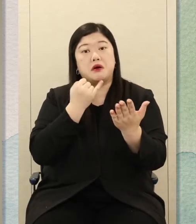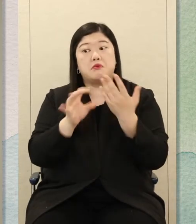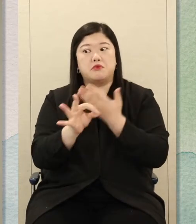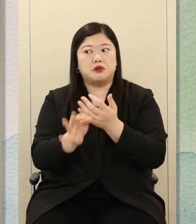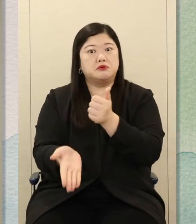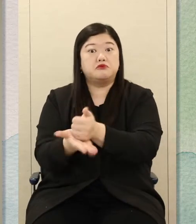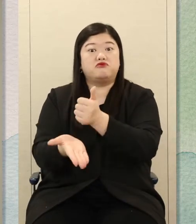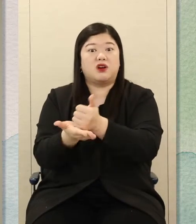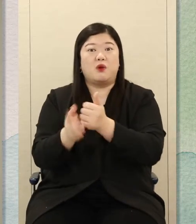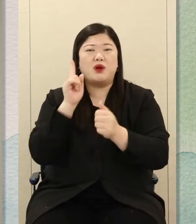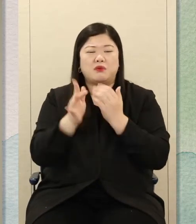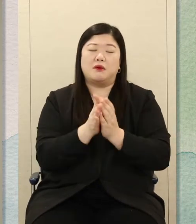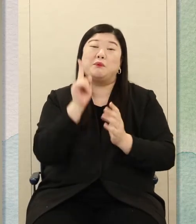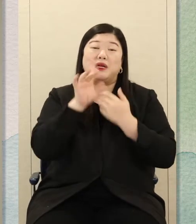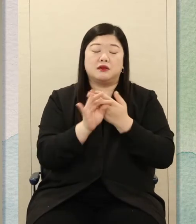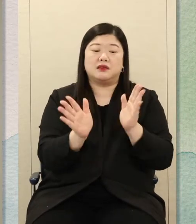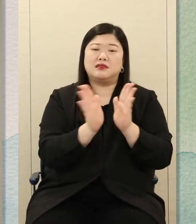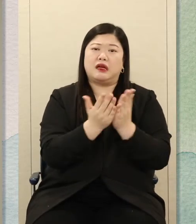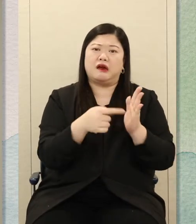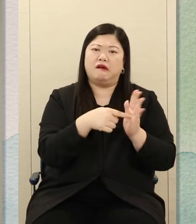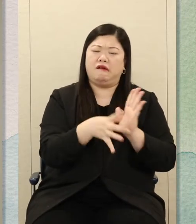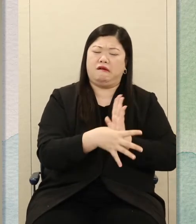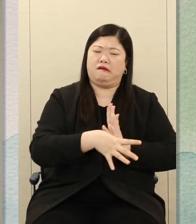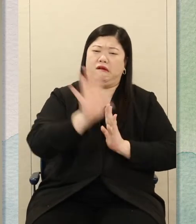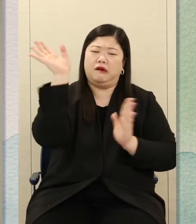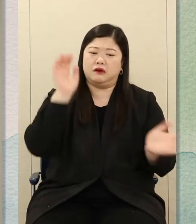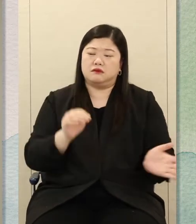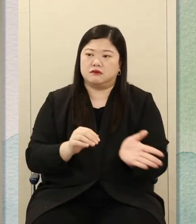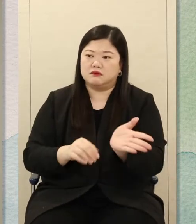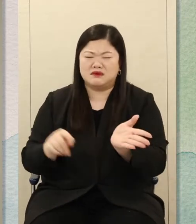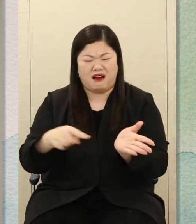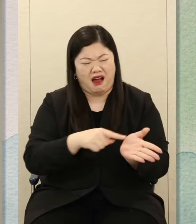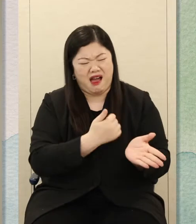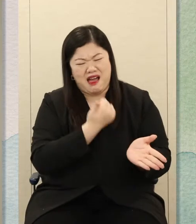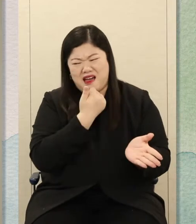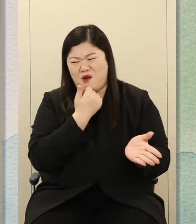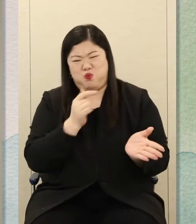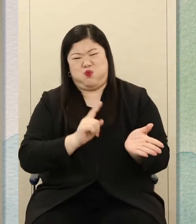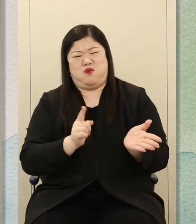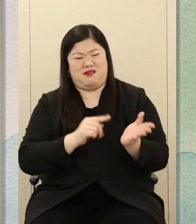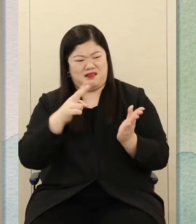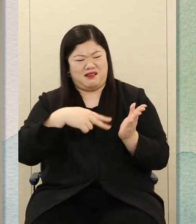다른 사람들이 싫어하거든요. 한두 번이지. 그것도.